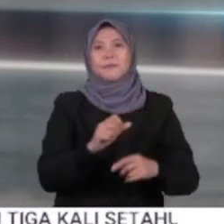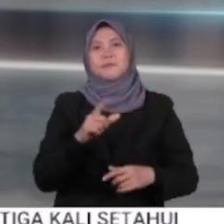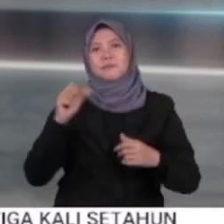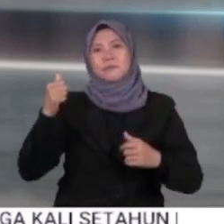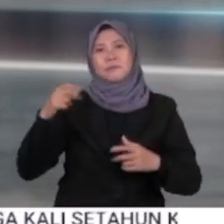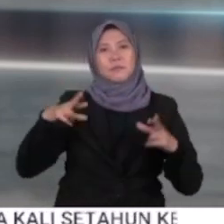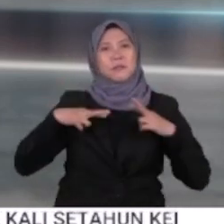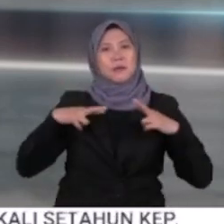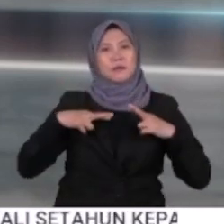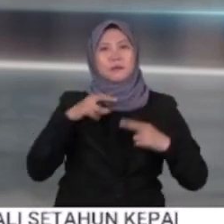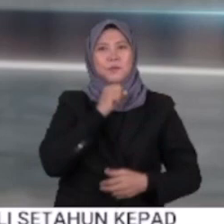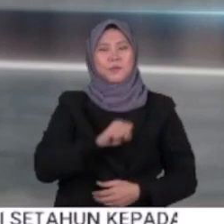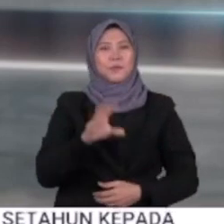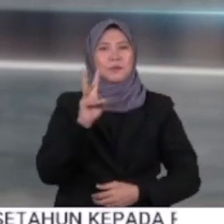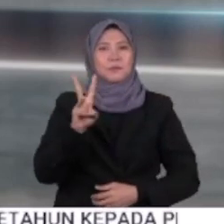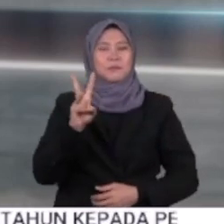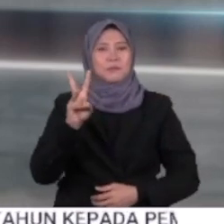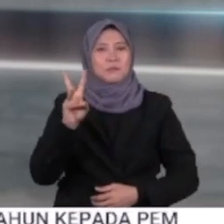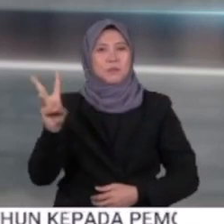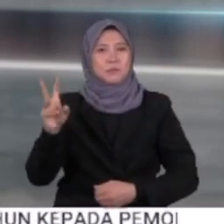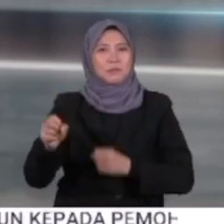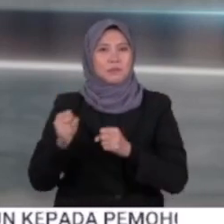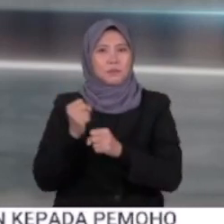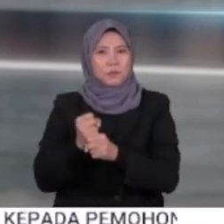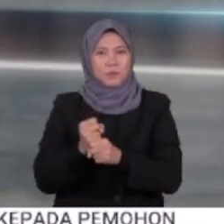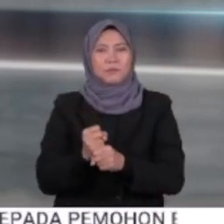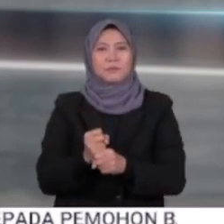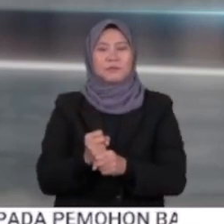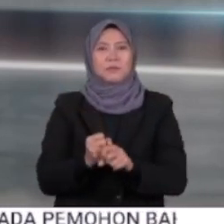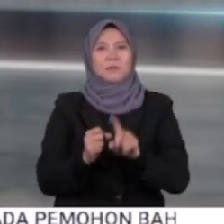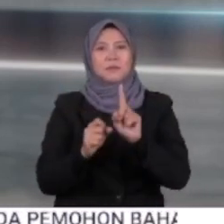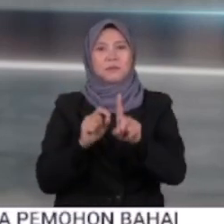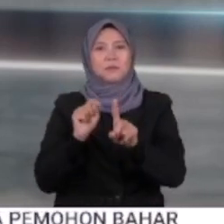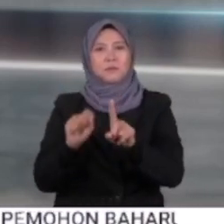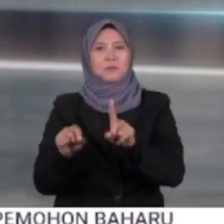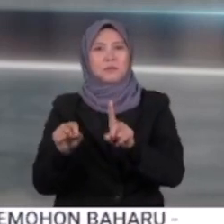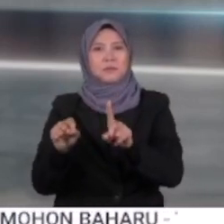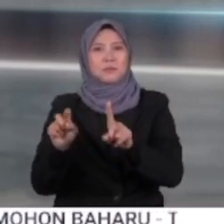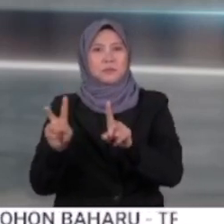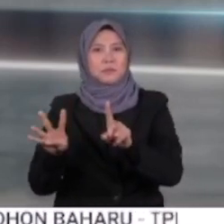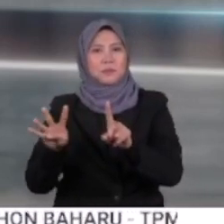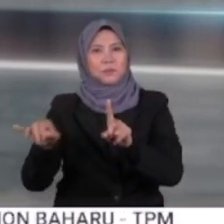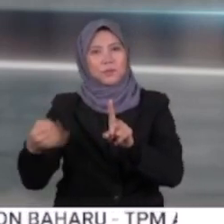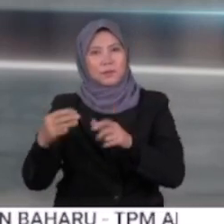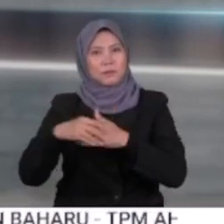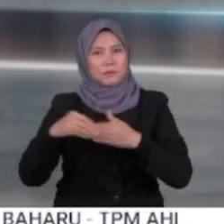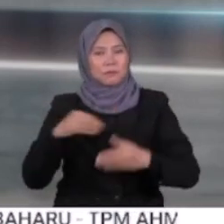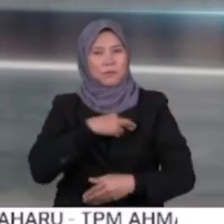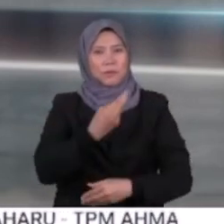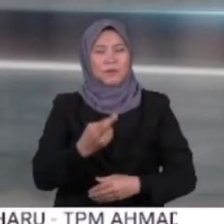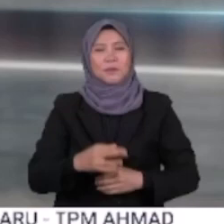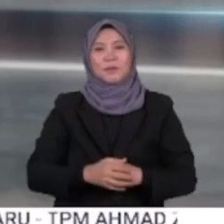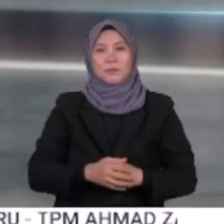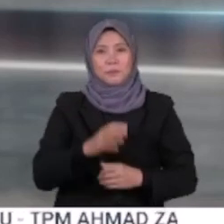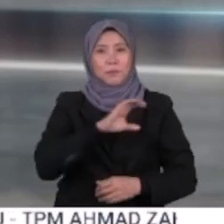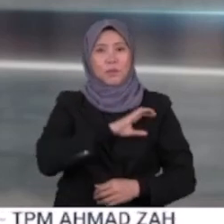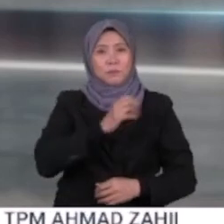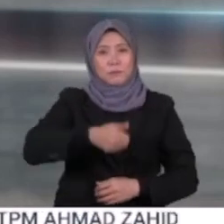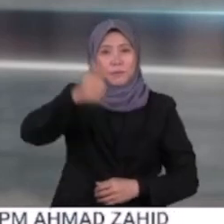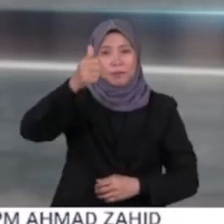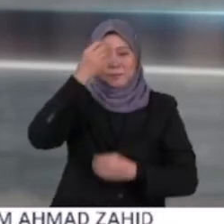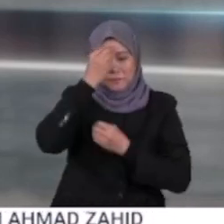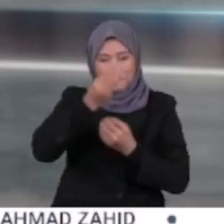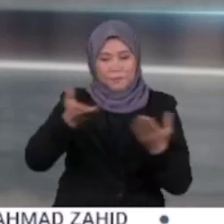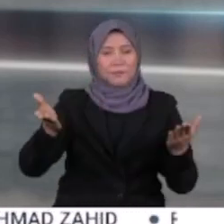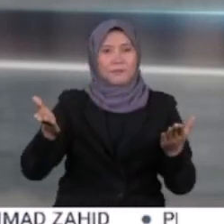berusia 62 tahun kerugian satu kepulauan 4 juta Ringgit ketulis Vera adato Sri Muhammad Yusri Hasan Basri dalam